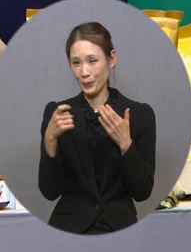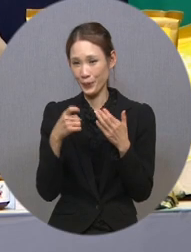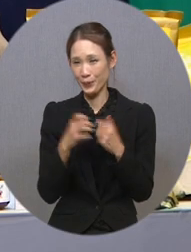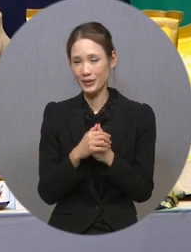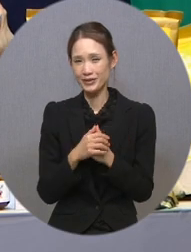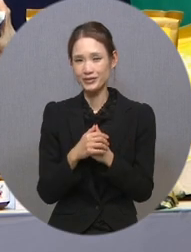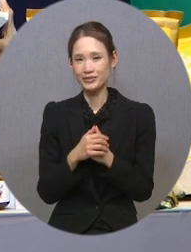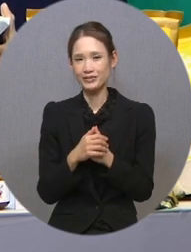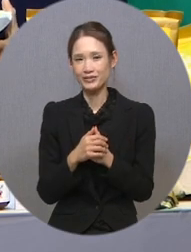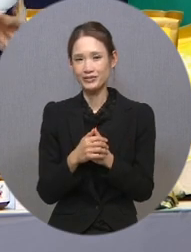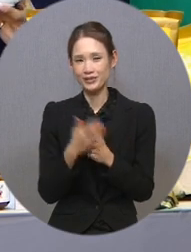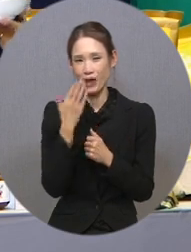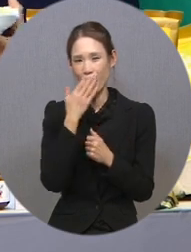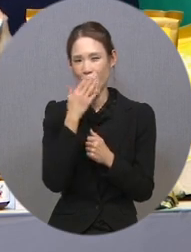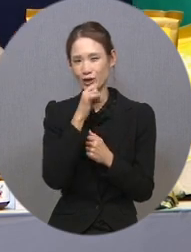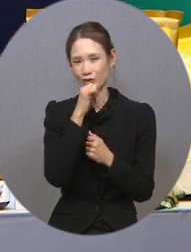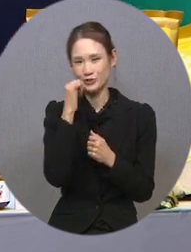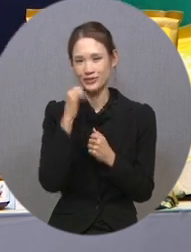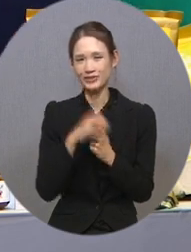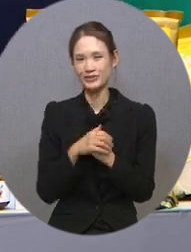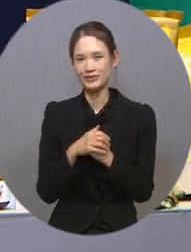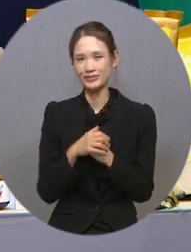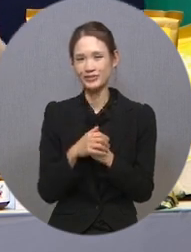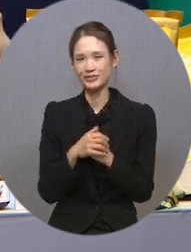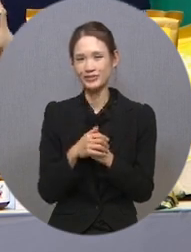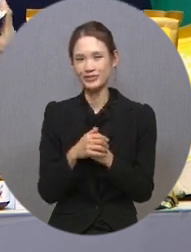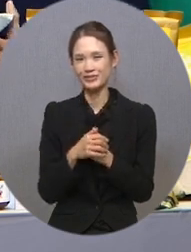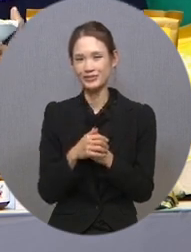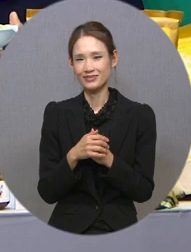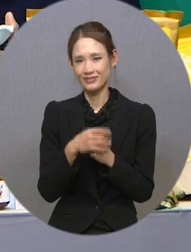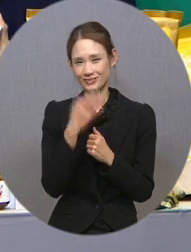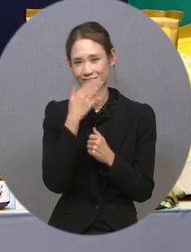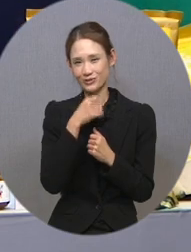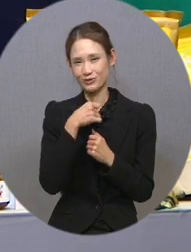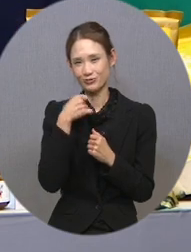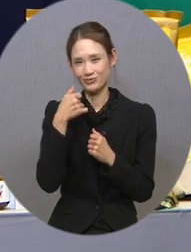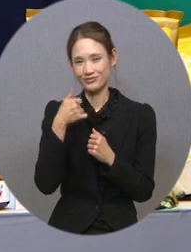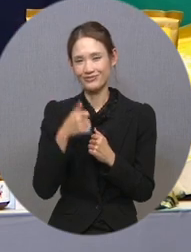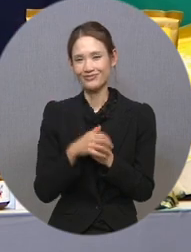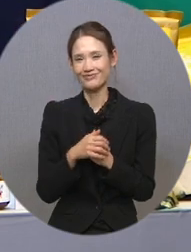자, 꿀맛이네요. 나는 많이 할 줄 알았는데 꿀맛이네.